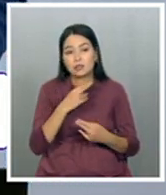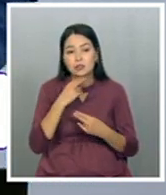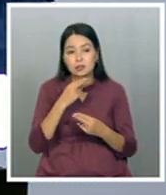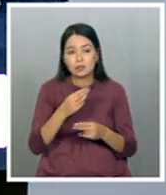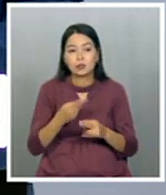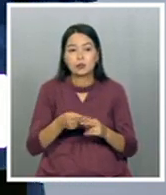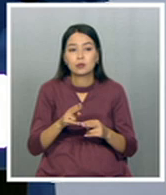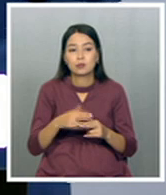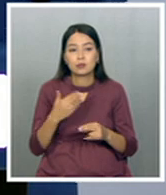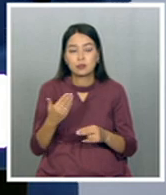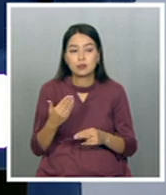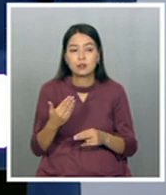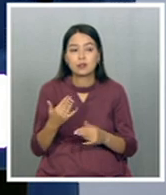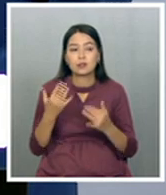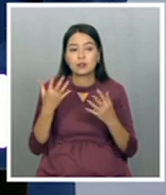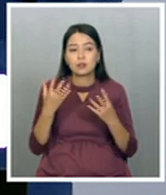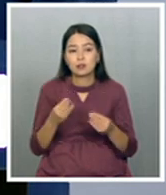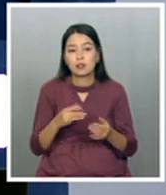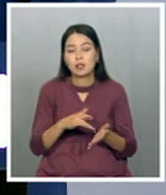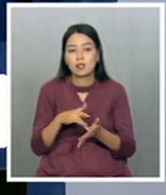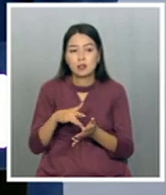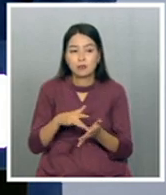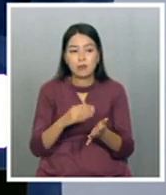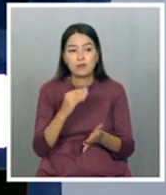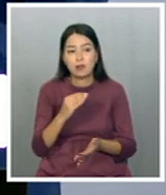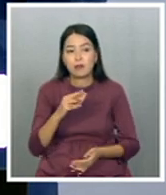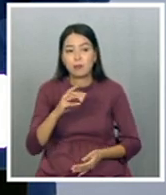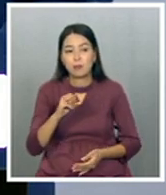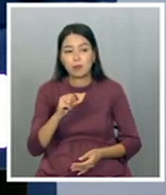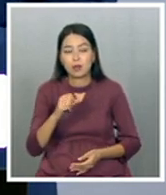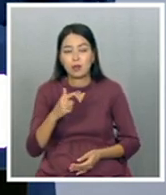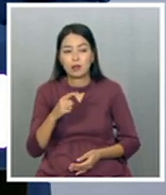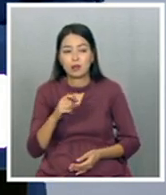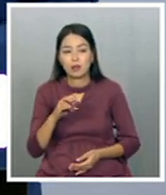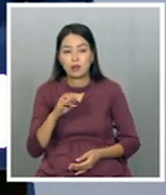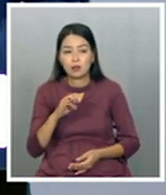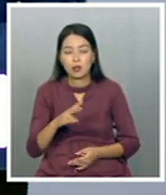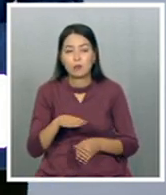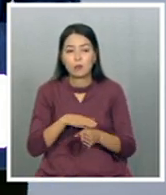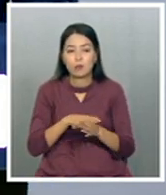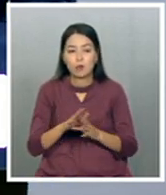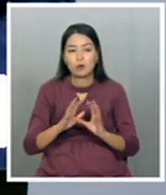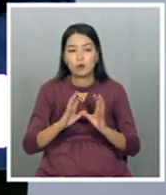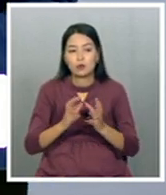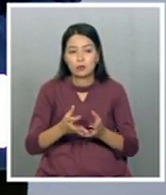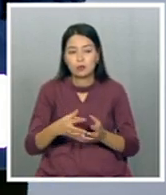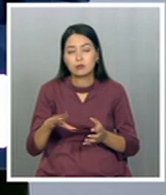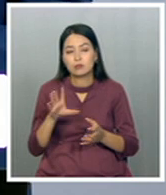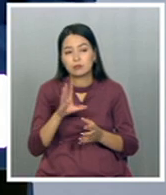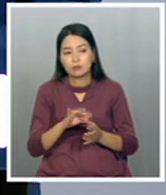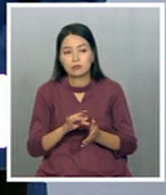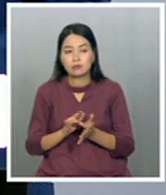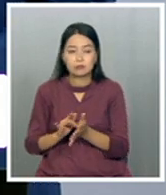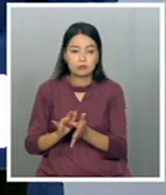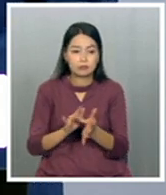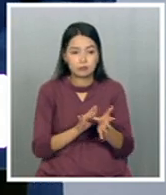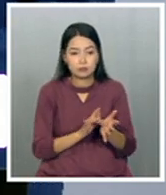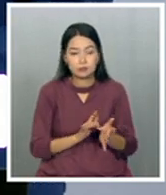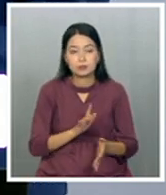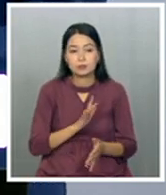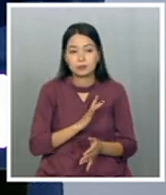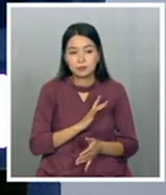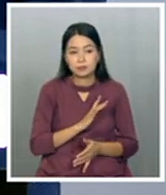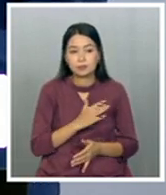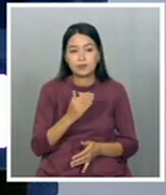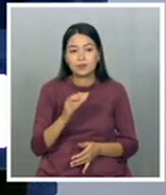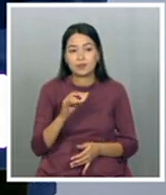яғни өзімізге танымал саяхатшы Фернан Магеланның бүкіл дүние жүзін айналу саяхатында болған оқиға болатын. Яғни